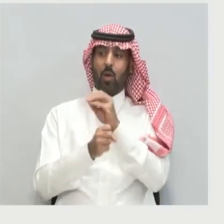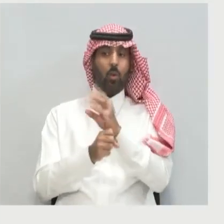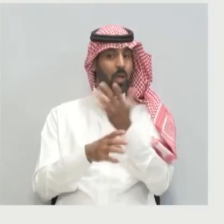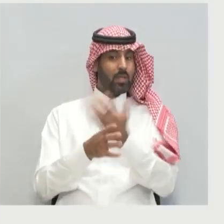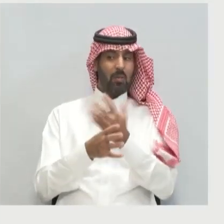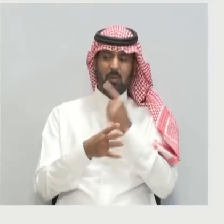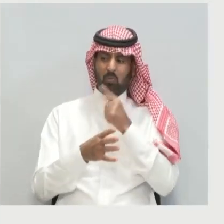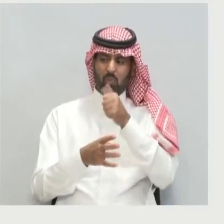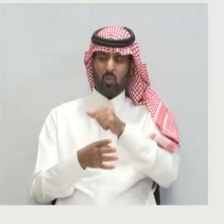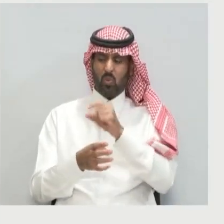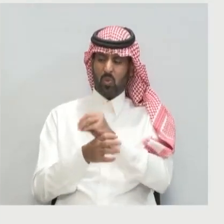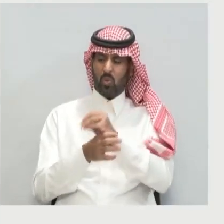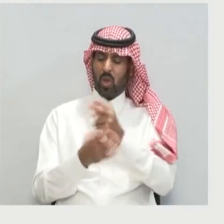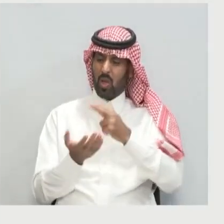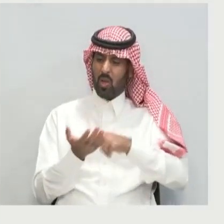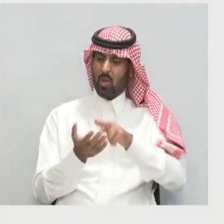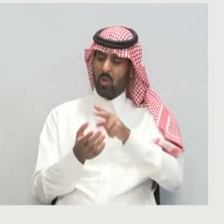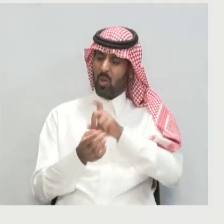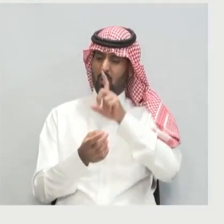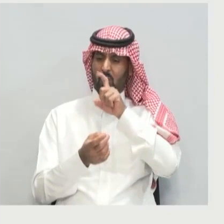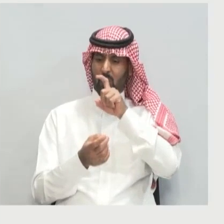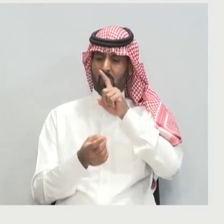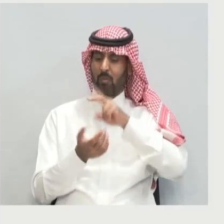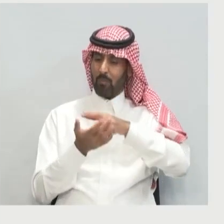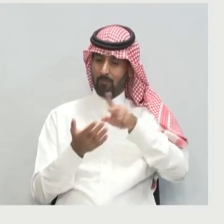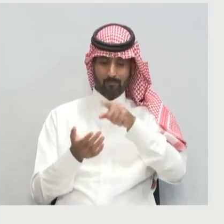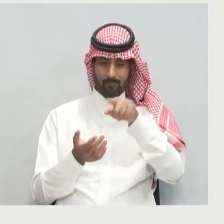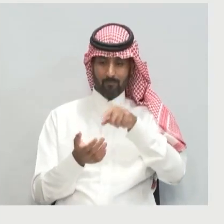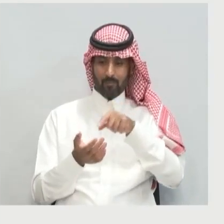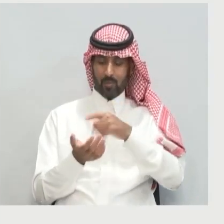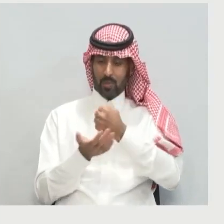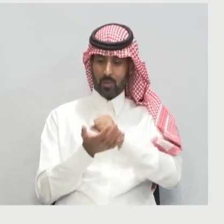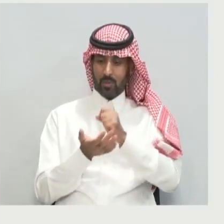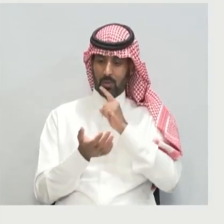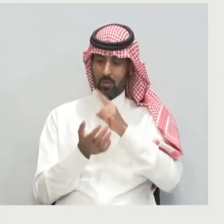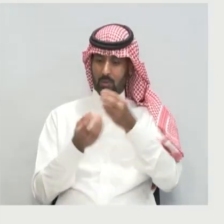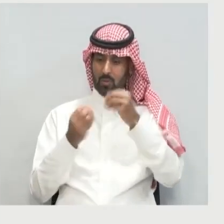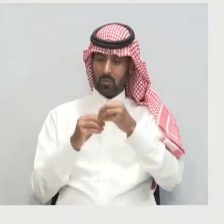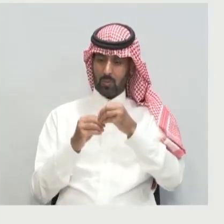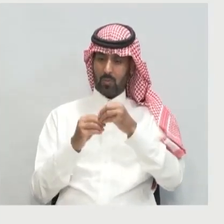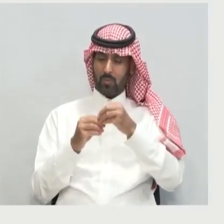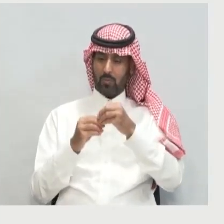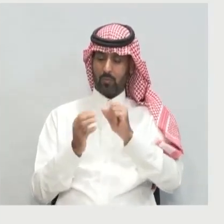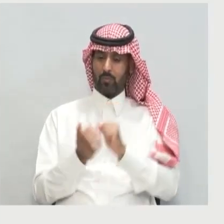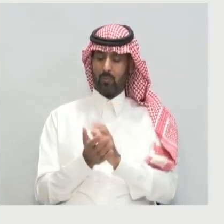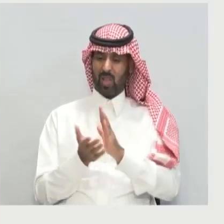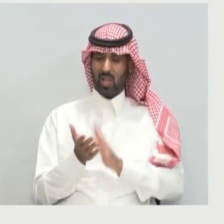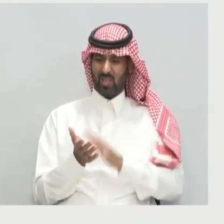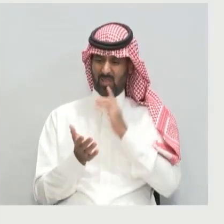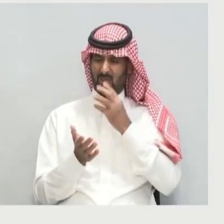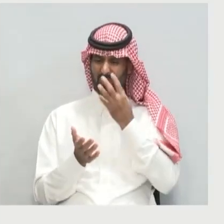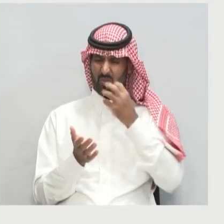نظرك واحذف التغريدات فقط اذا كنت تتضمن اذا كانت تتضمن اشياء